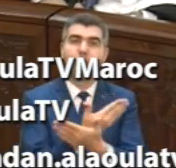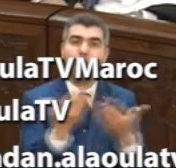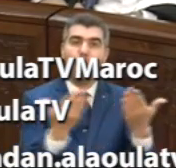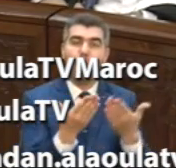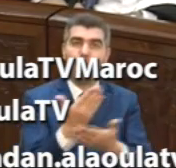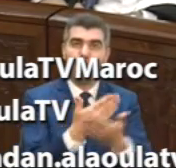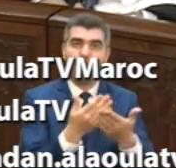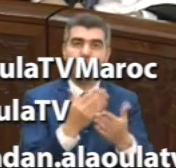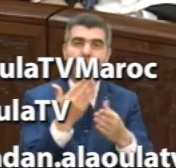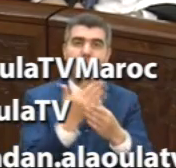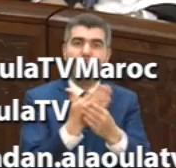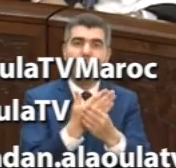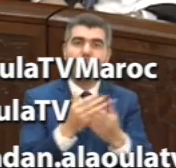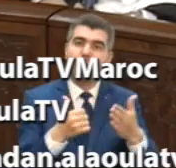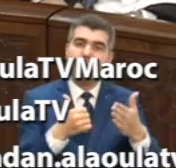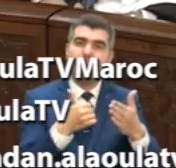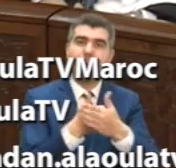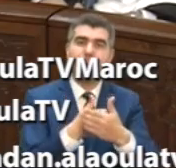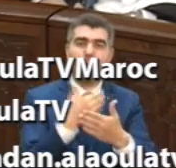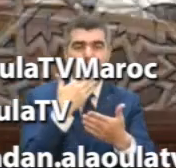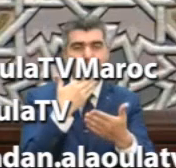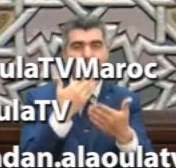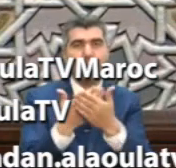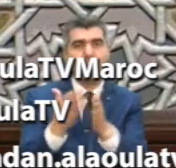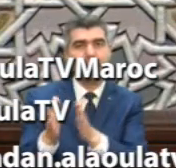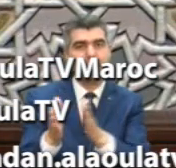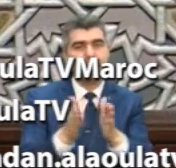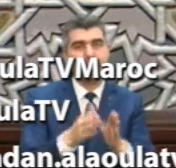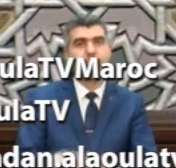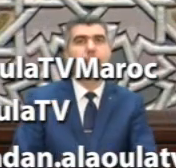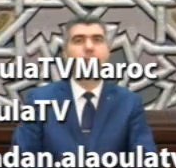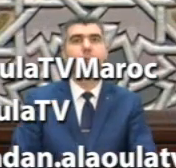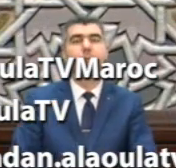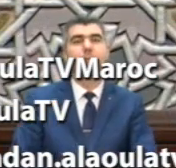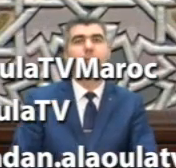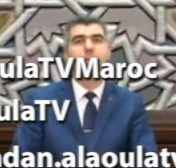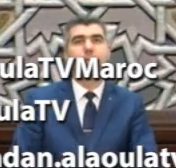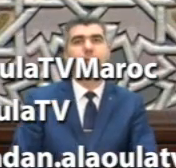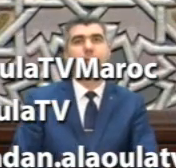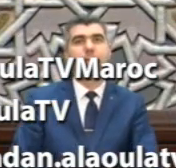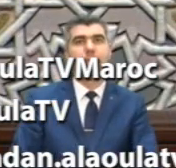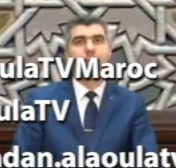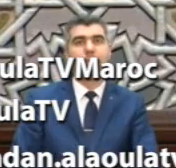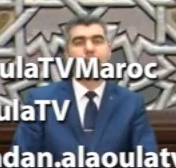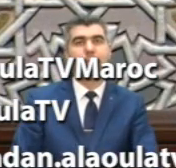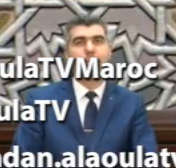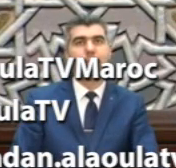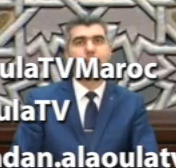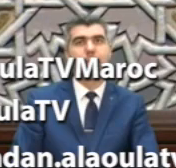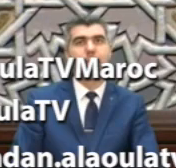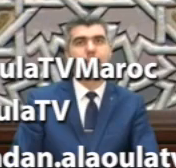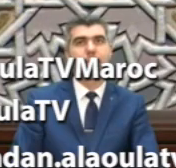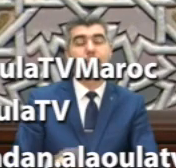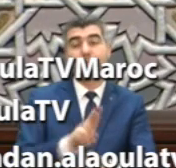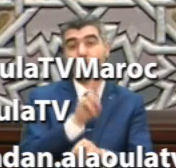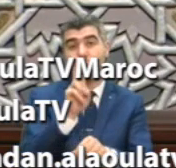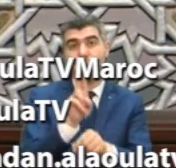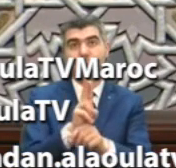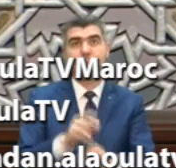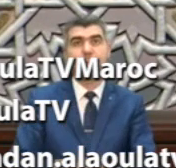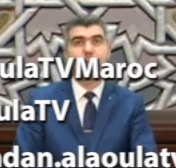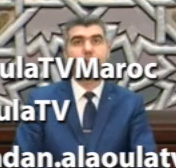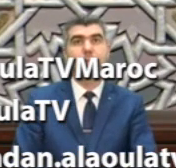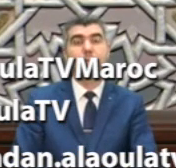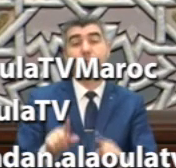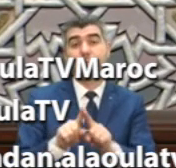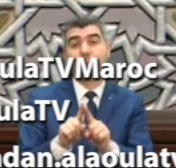لهذه الأسباب ديال الحوادث السير. شكرا. شكرا. السؤال الموالي يتعلق